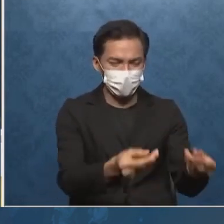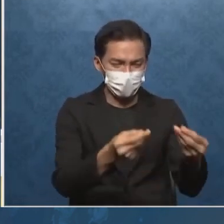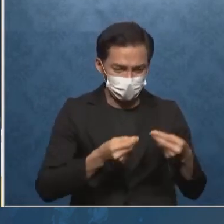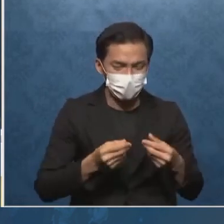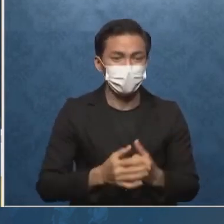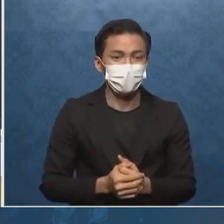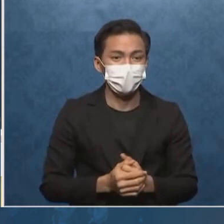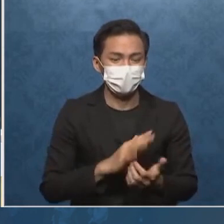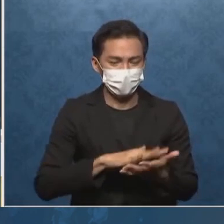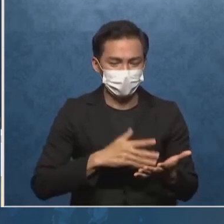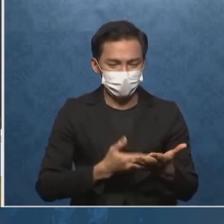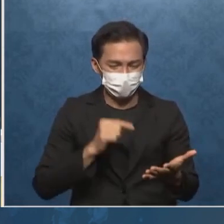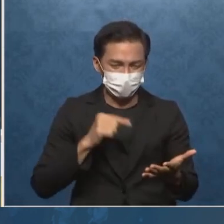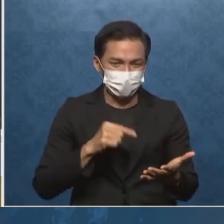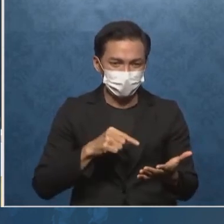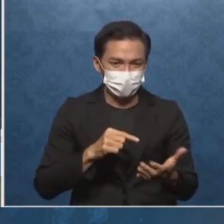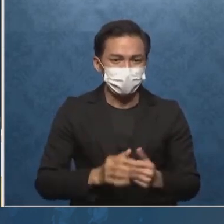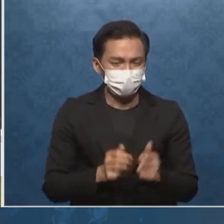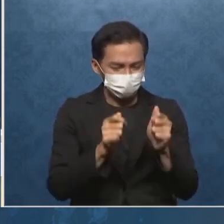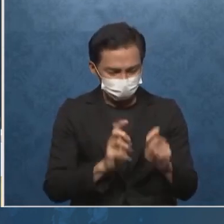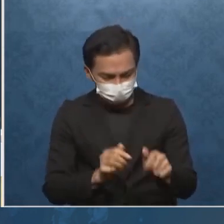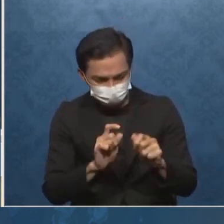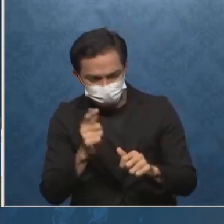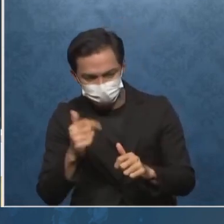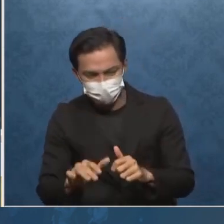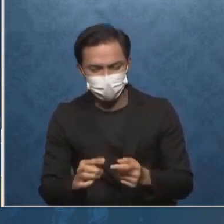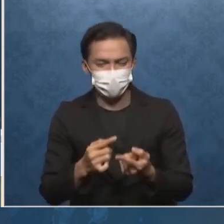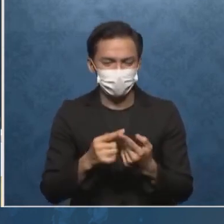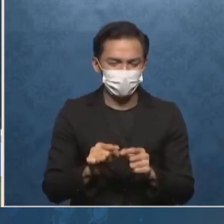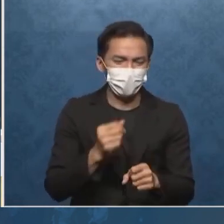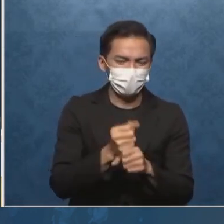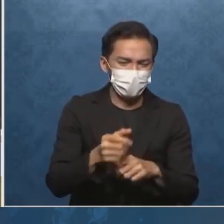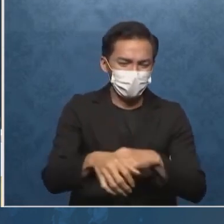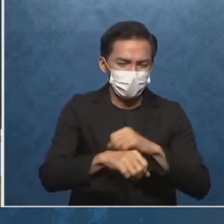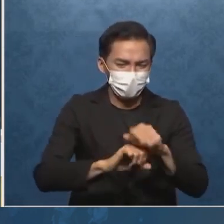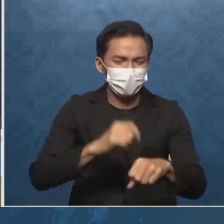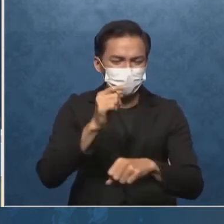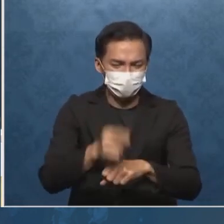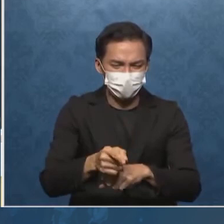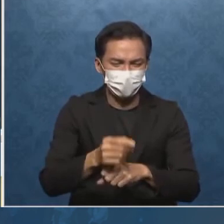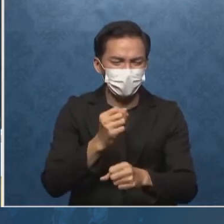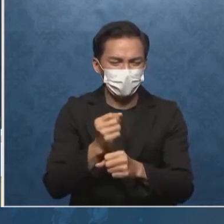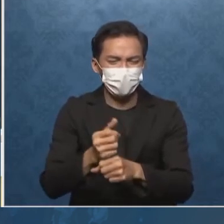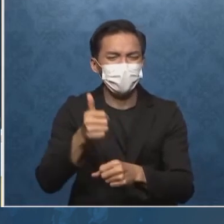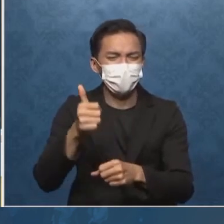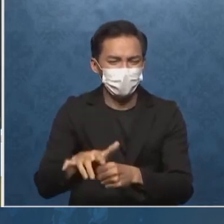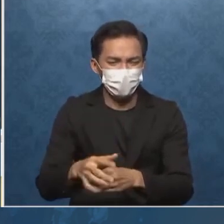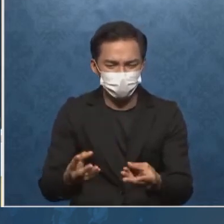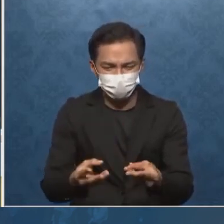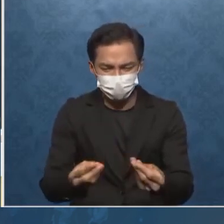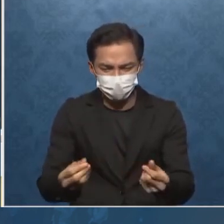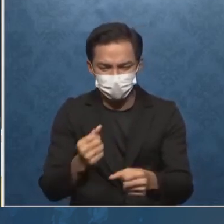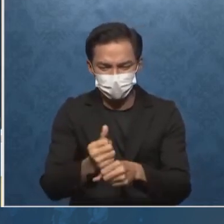ออกประดับแปลงจากส่วนกลางไปแต่นะครับการประหยัดปฏิบัติจริงไม่สอดคล้องกับพื้นที่นะ